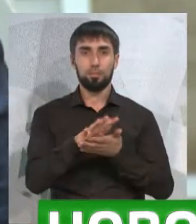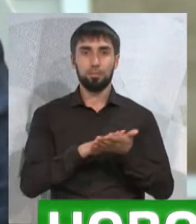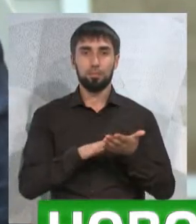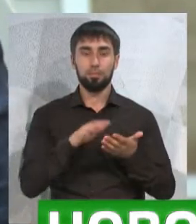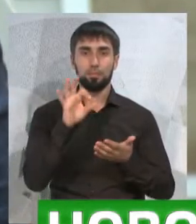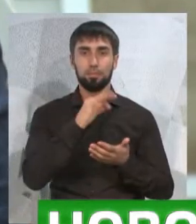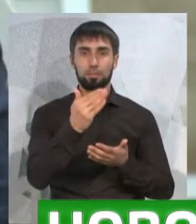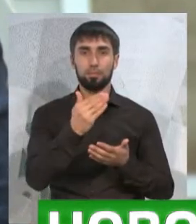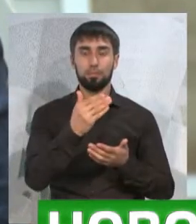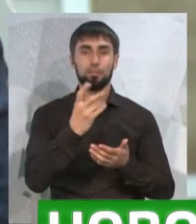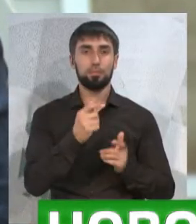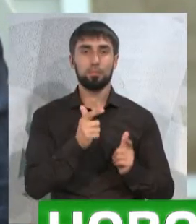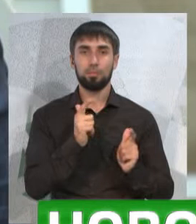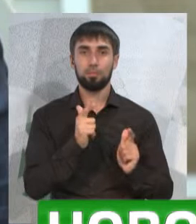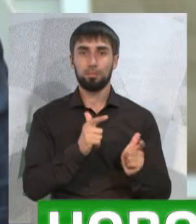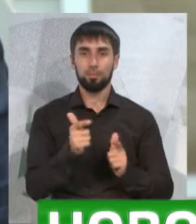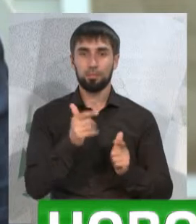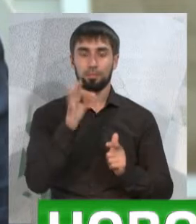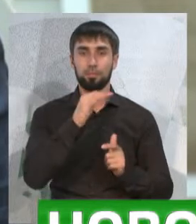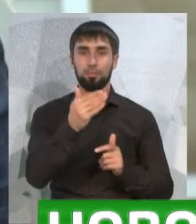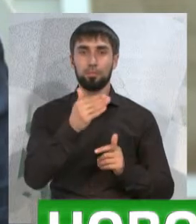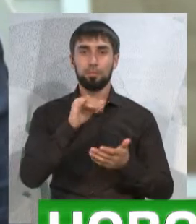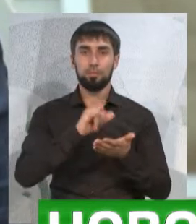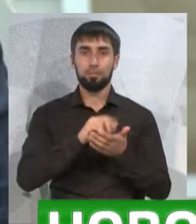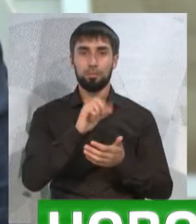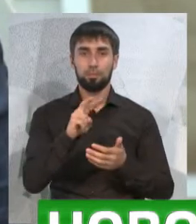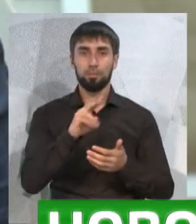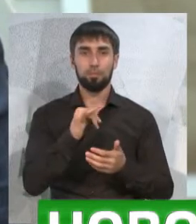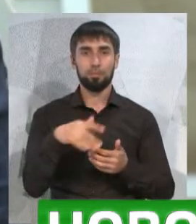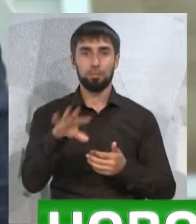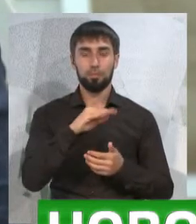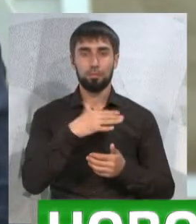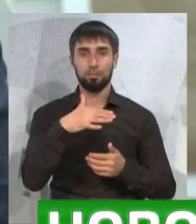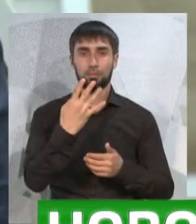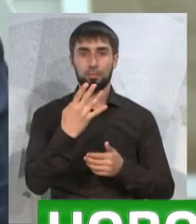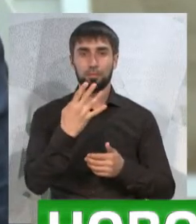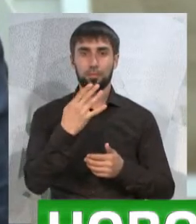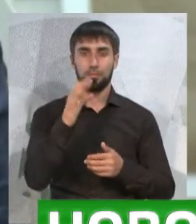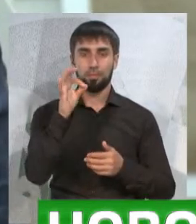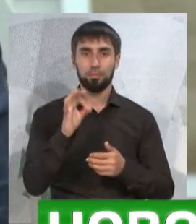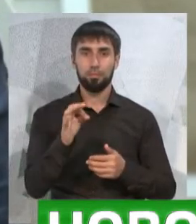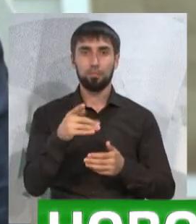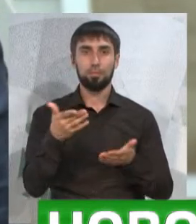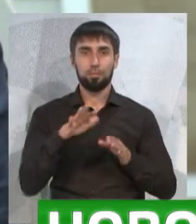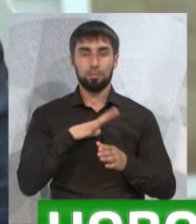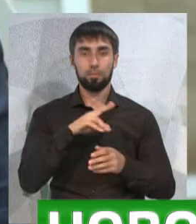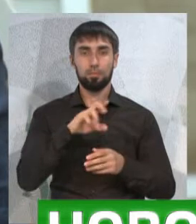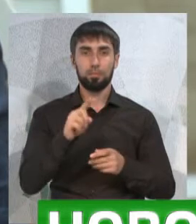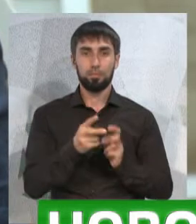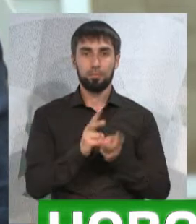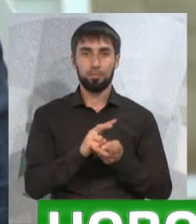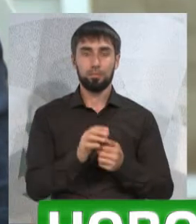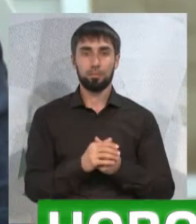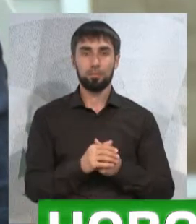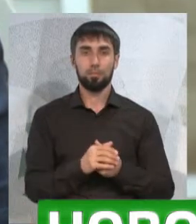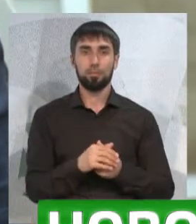выставленными баллами. Из них 272 работы, что составляет 54%, по итогам проверки остались без изменений.